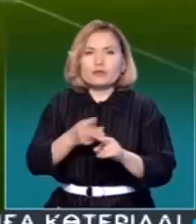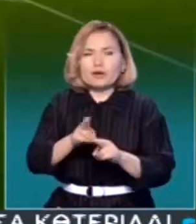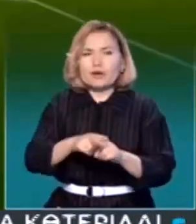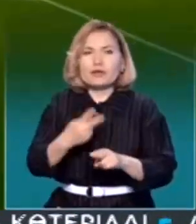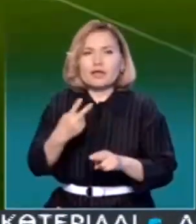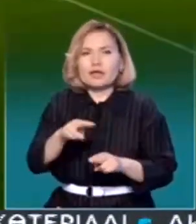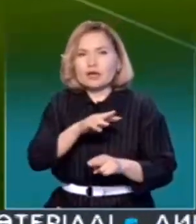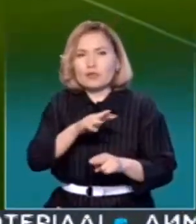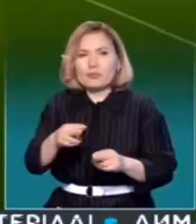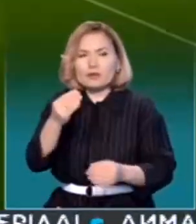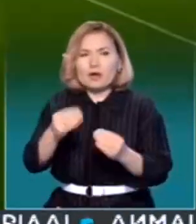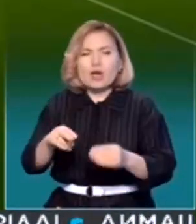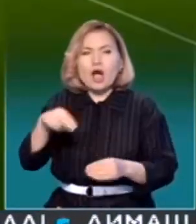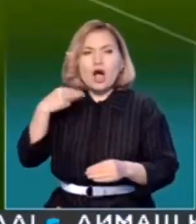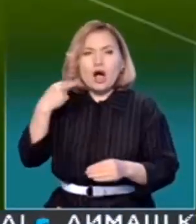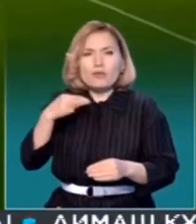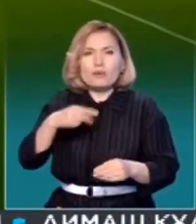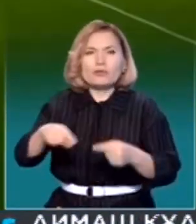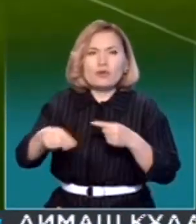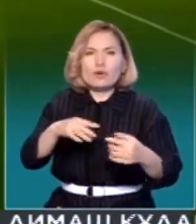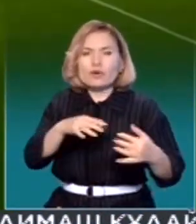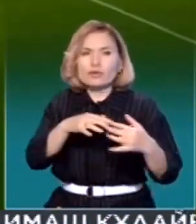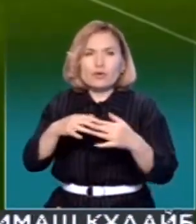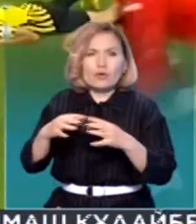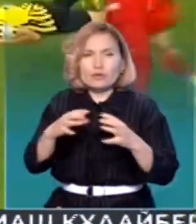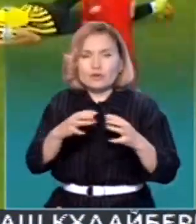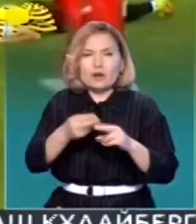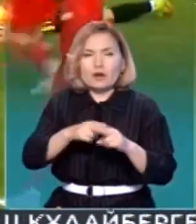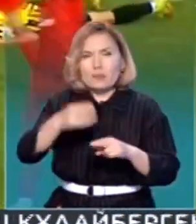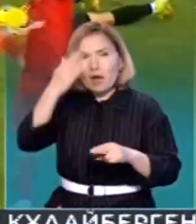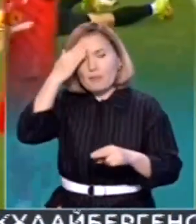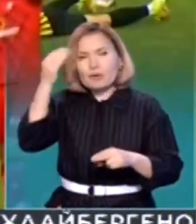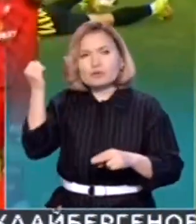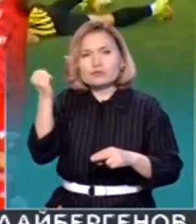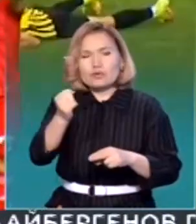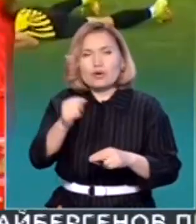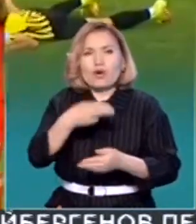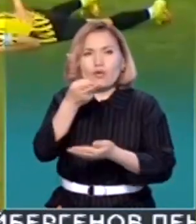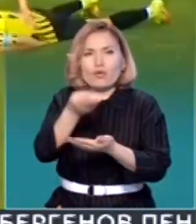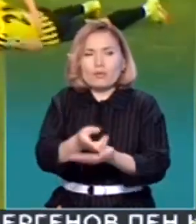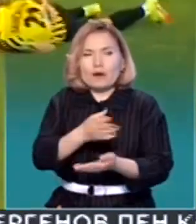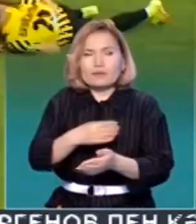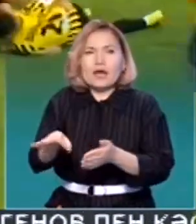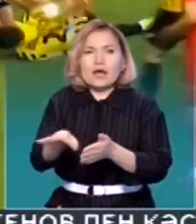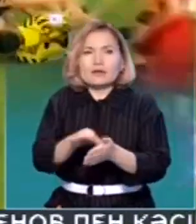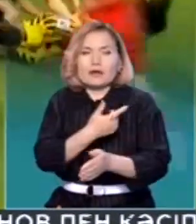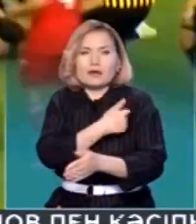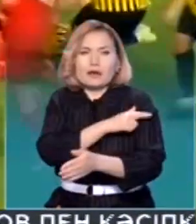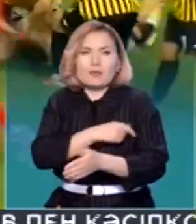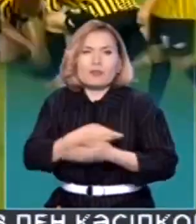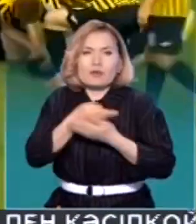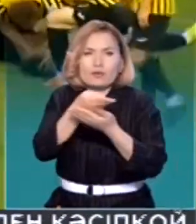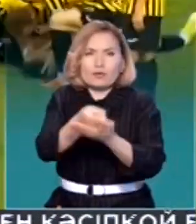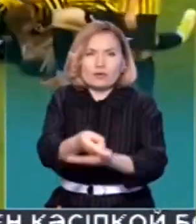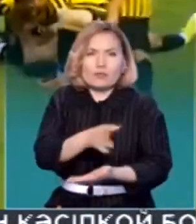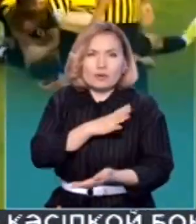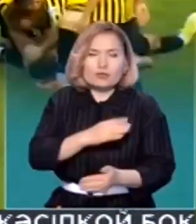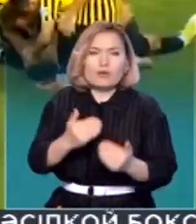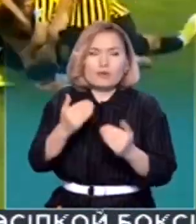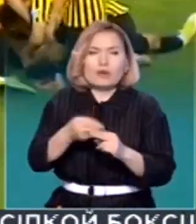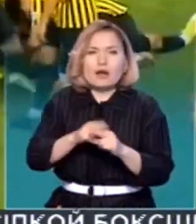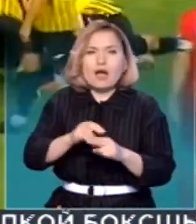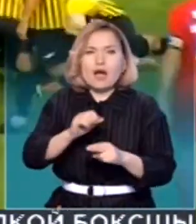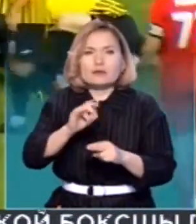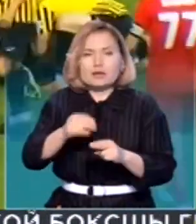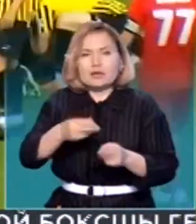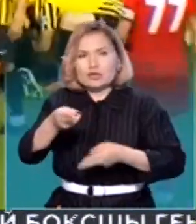минуты кезінде Ақтөбелік футболшымен допқа таласқан сәтте басынан ауыр соққы алды. Оны дәрігерлер шұғыл түрде ауруханаға әкеткен еді. Бүгін